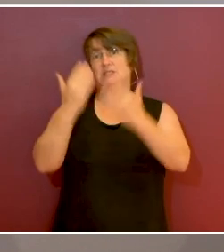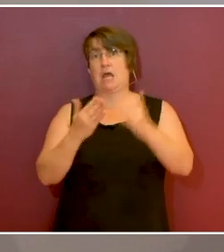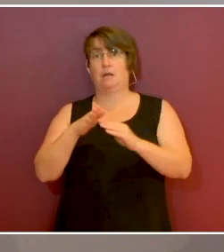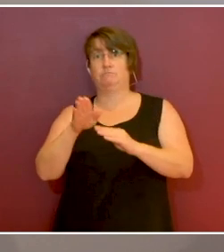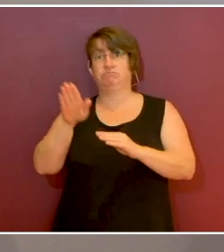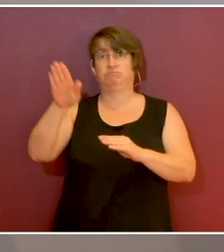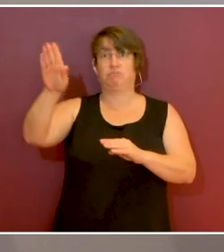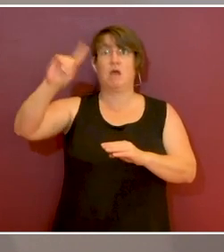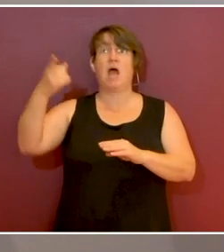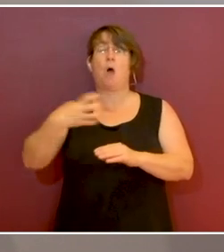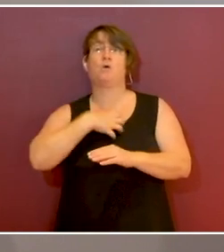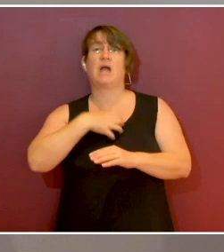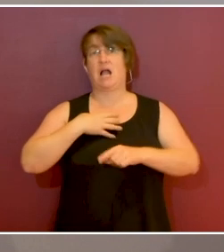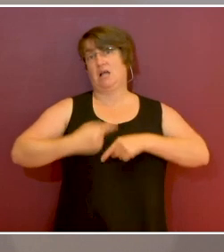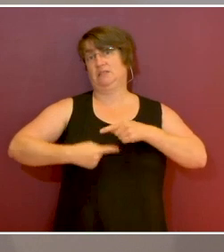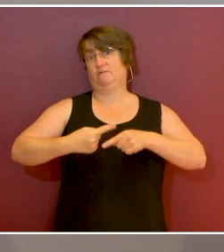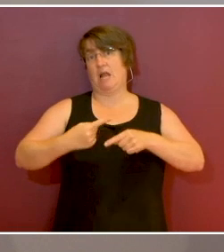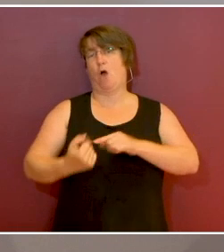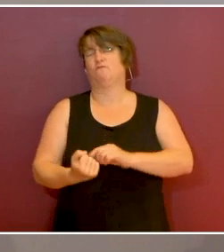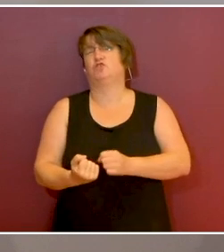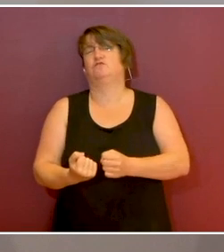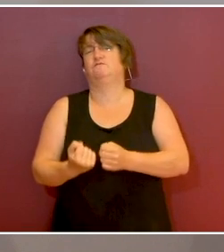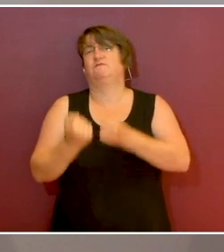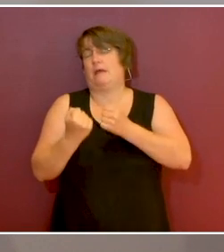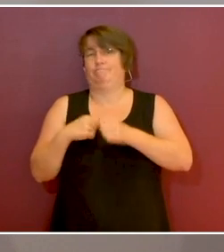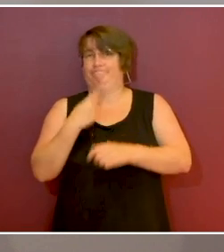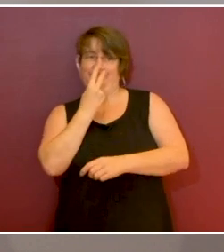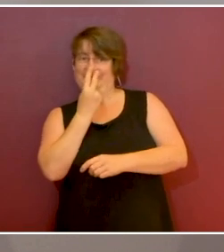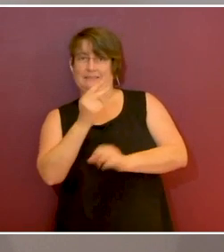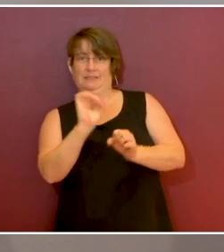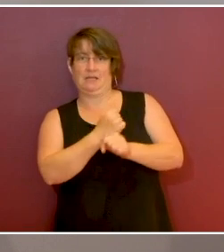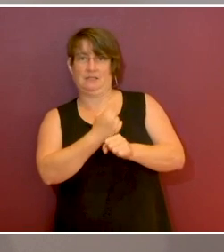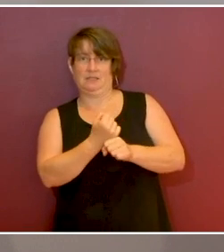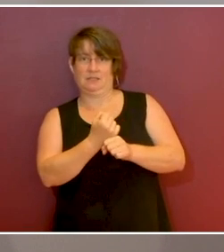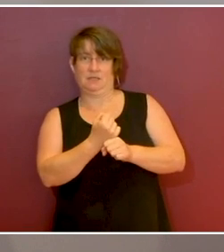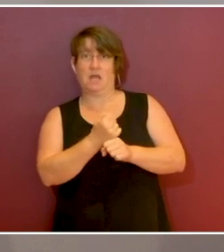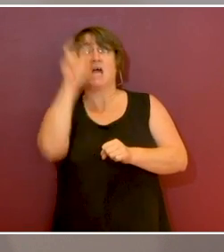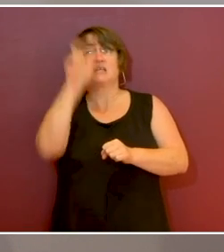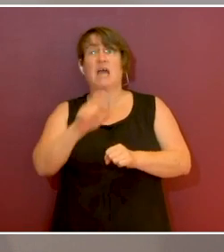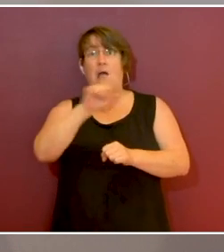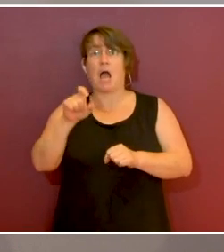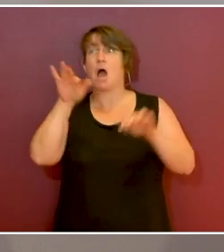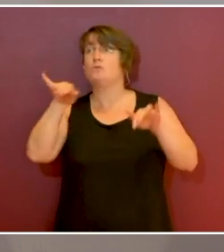Krankheitsverläufe sehen. Also die Situation in den Krankenhäusern, die wir sehr genau beobachten, ist